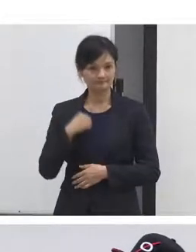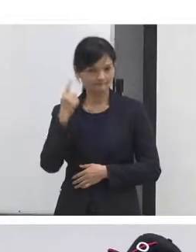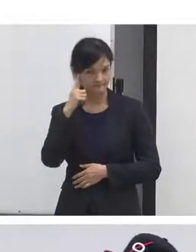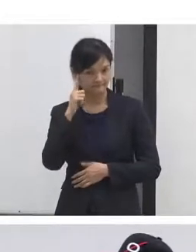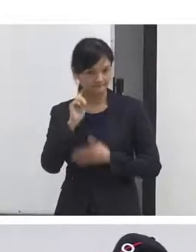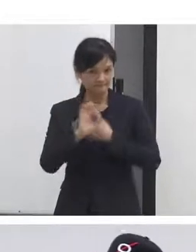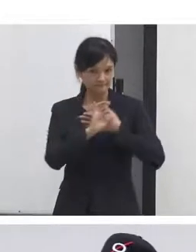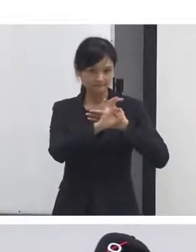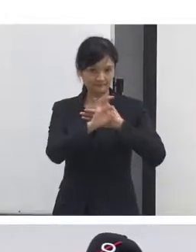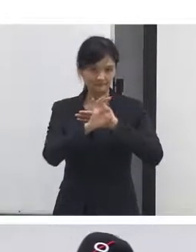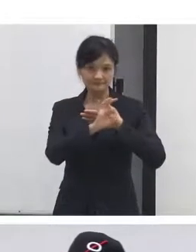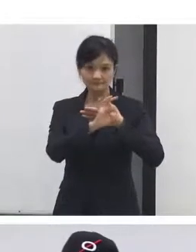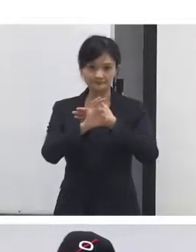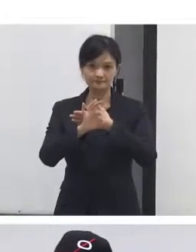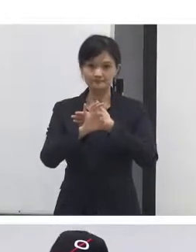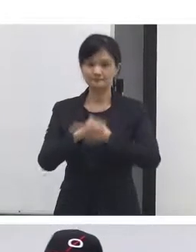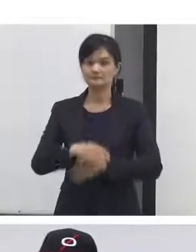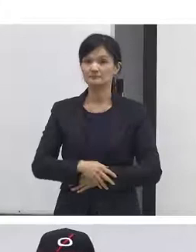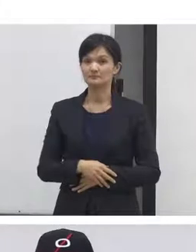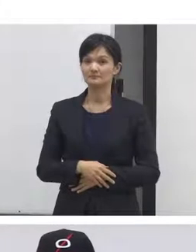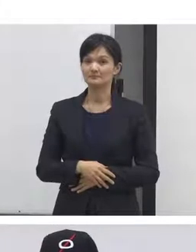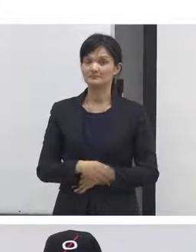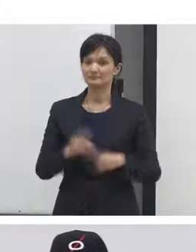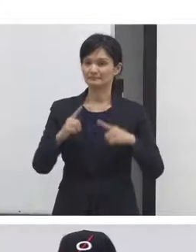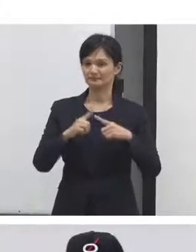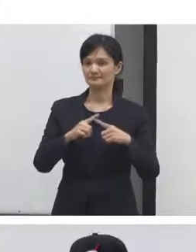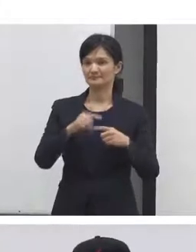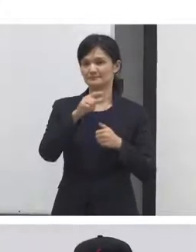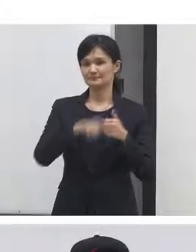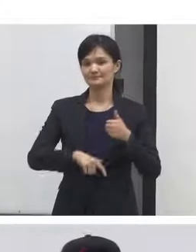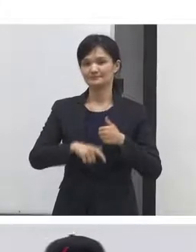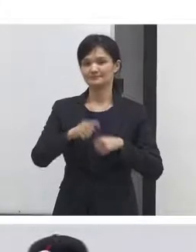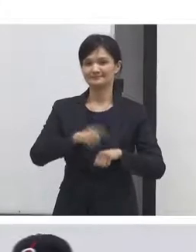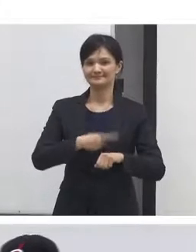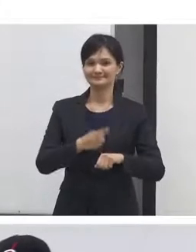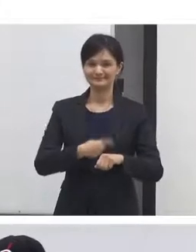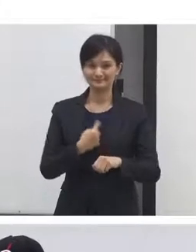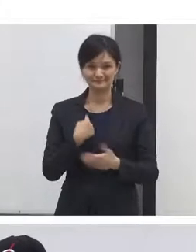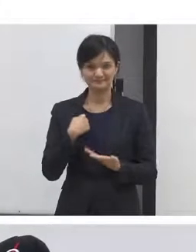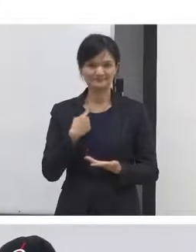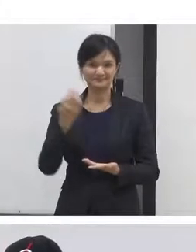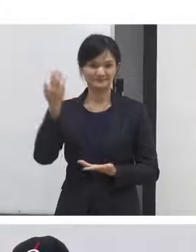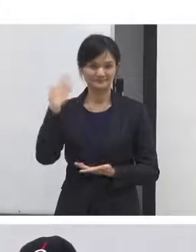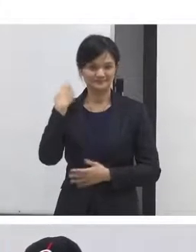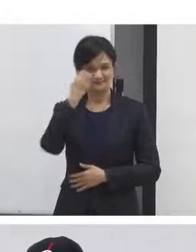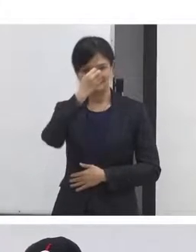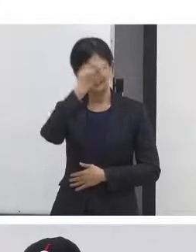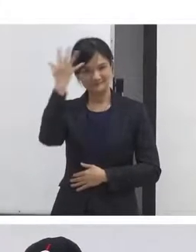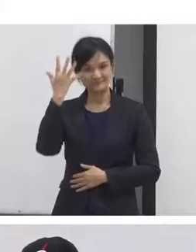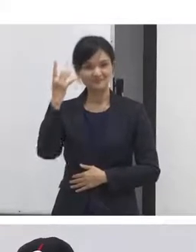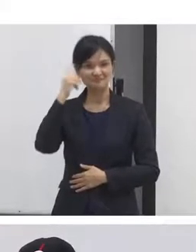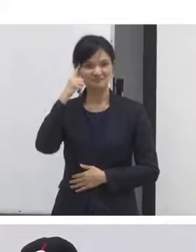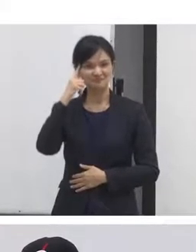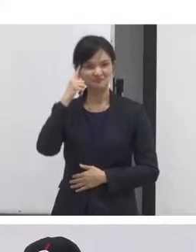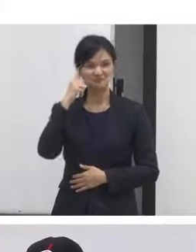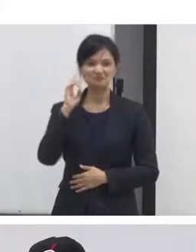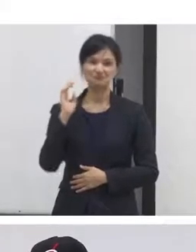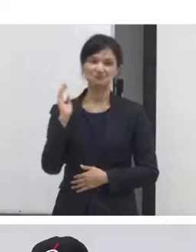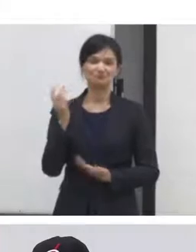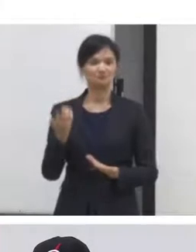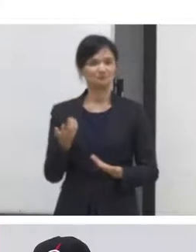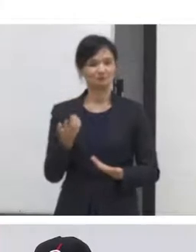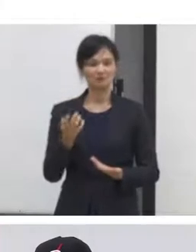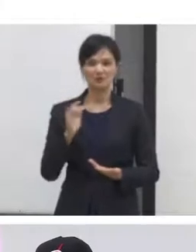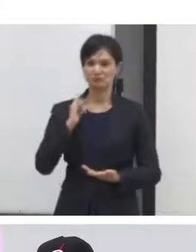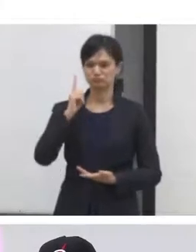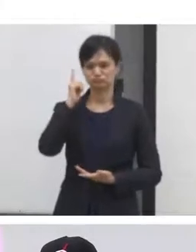那尝试的时候，就是人嘛，总是有一些那种轻狂的时候。那时候就会觉得说，哎，是不是既然你觉得